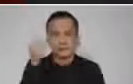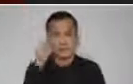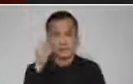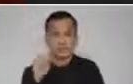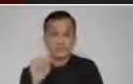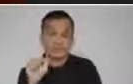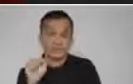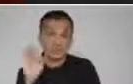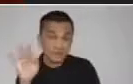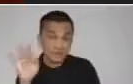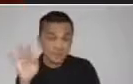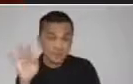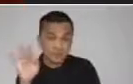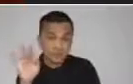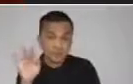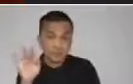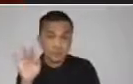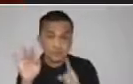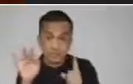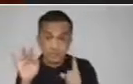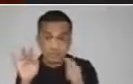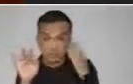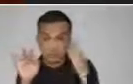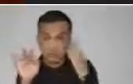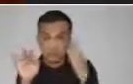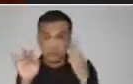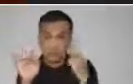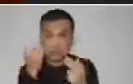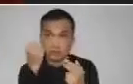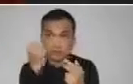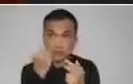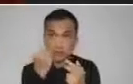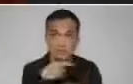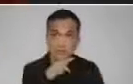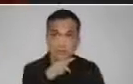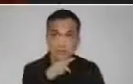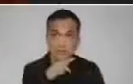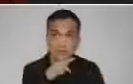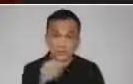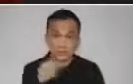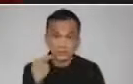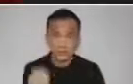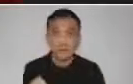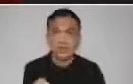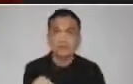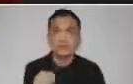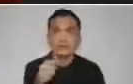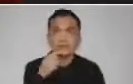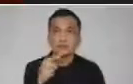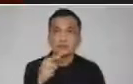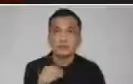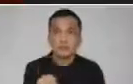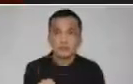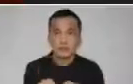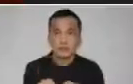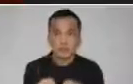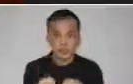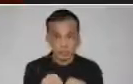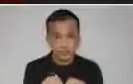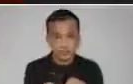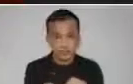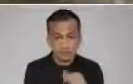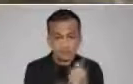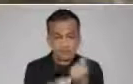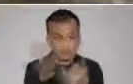colleges, SUCs, magbibigay ang Department of Agriculture ng incentive para kung sino man ang makadevelop ng